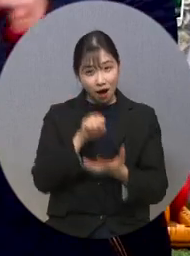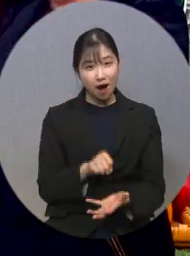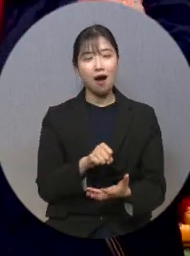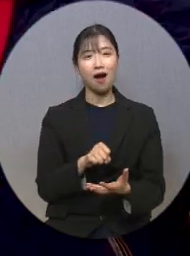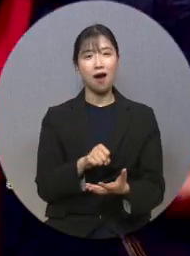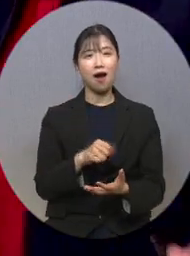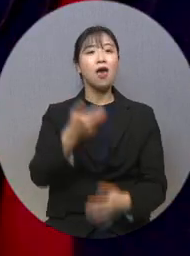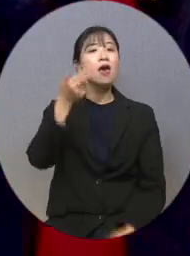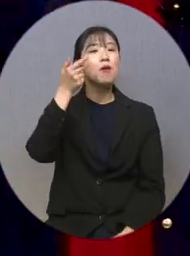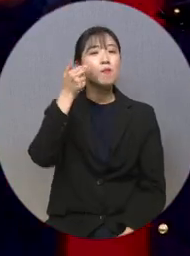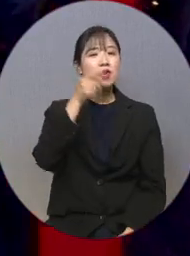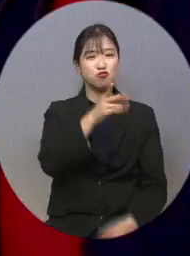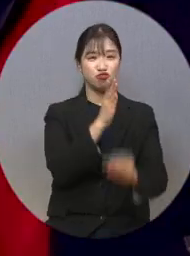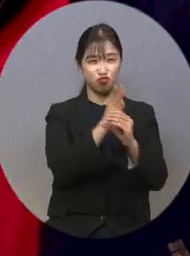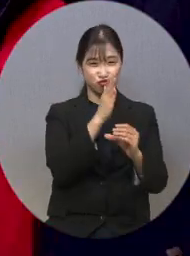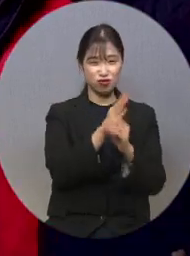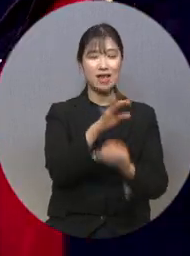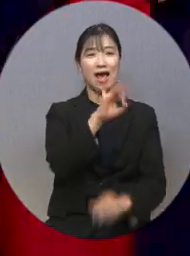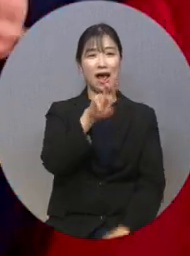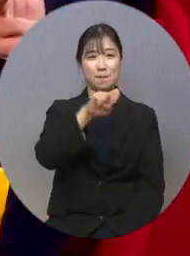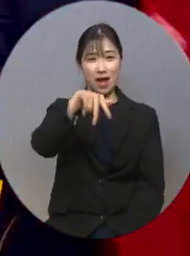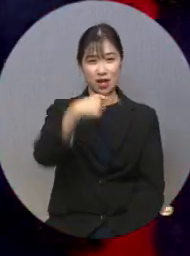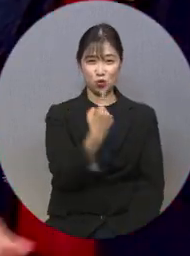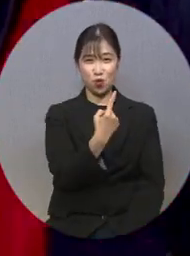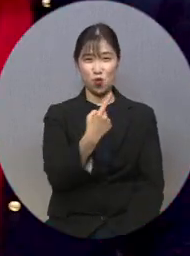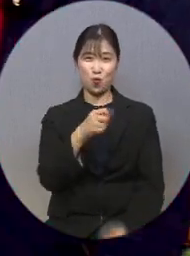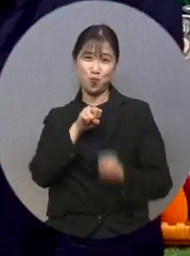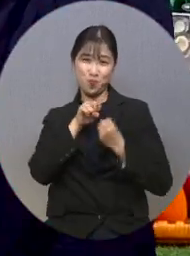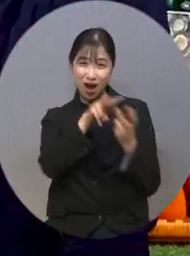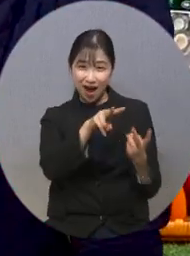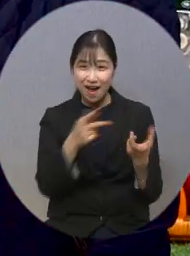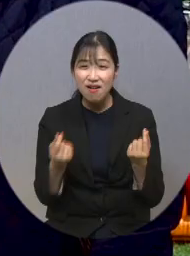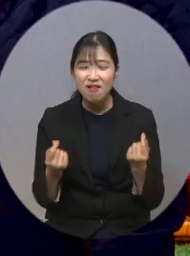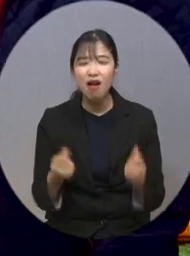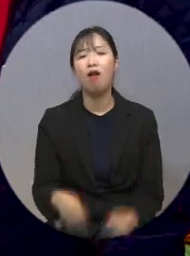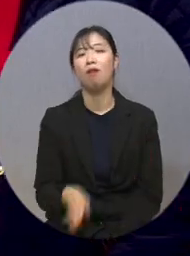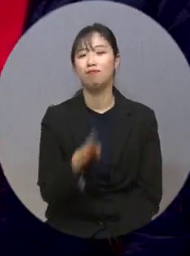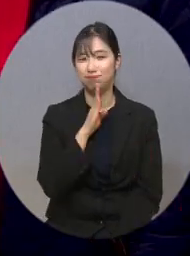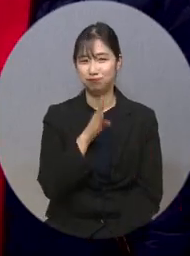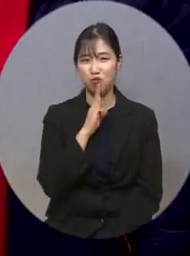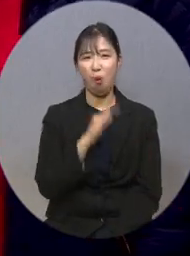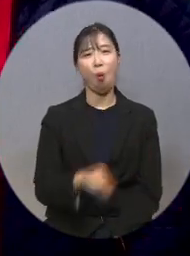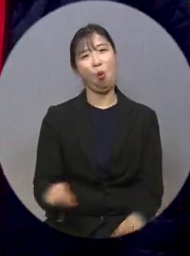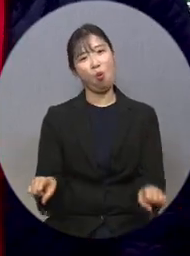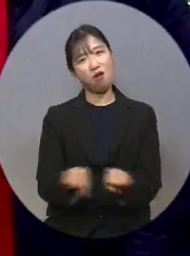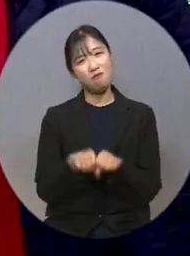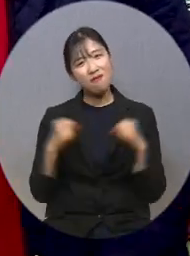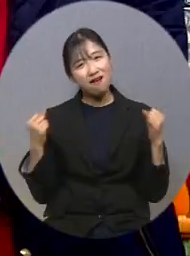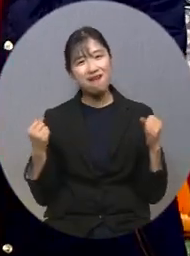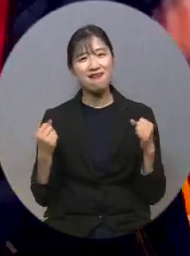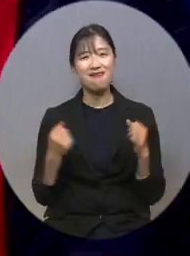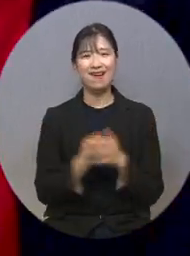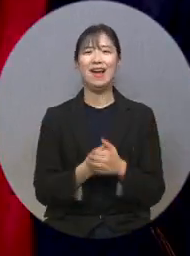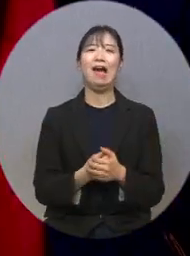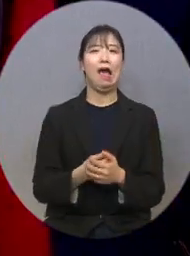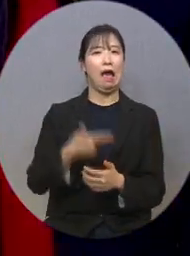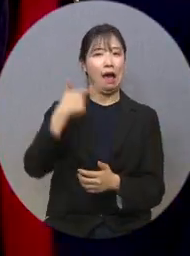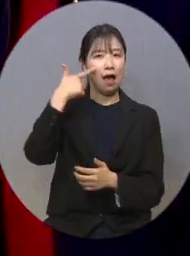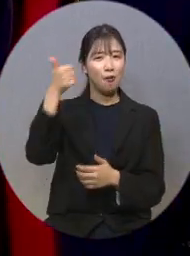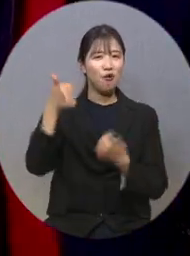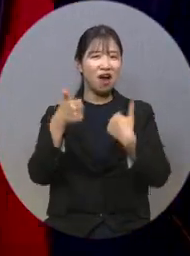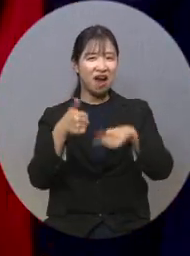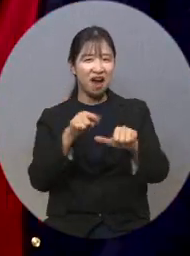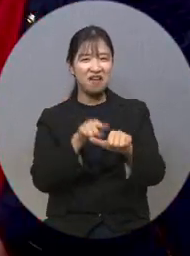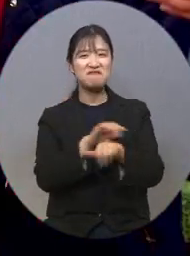네. 미국의 중심부 아마존으로 팍 갔다는 얘기 아니에요? 네, 맞습니다. 오, 대박 났네. 아버지 아들 잘 넣었어요.